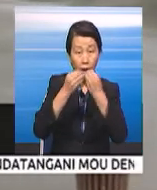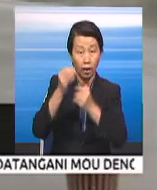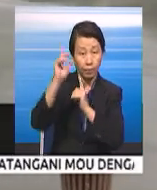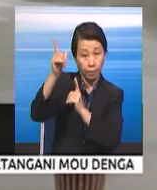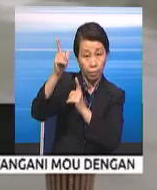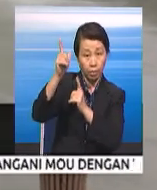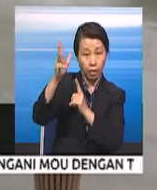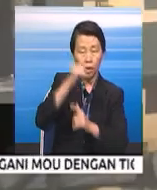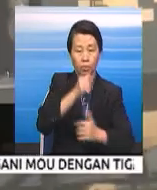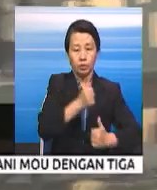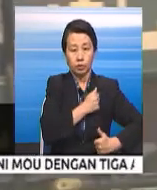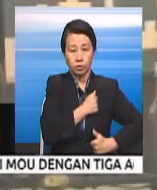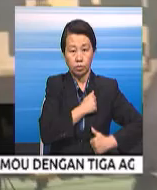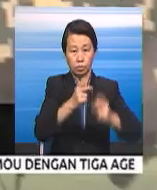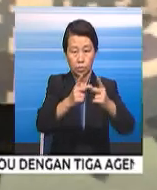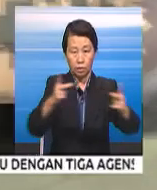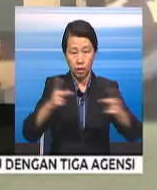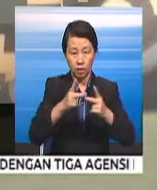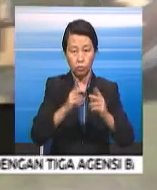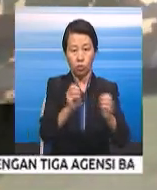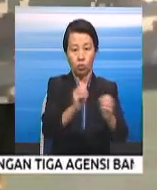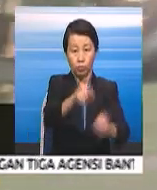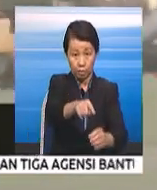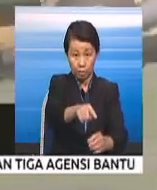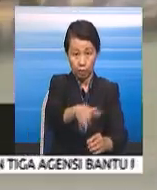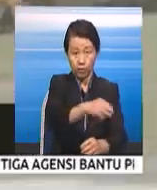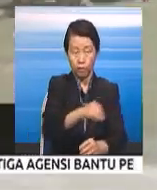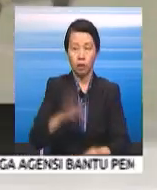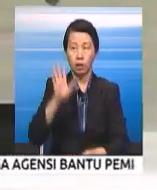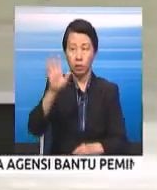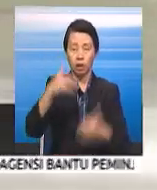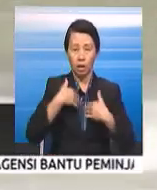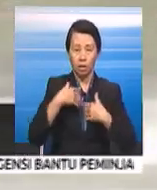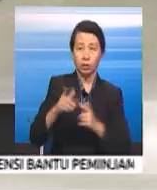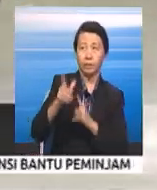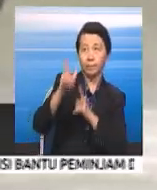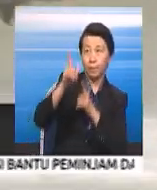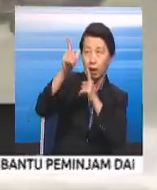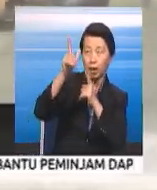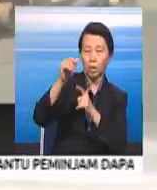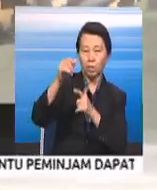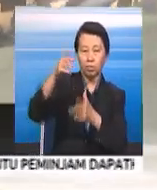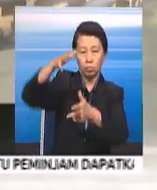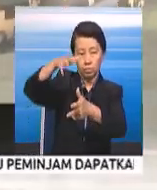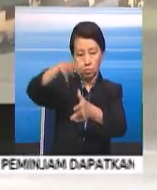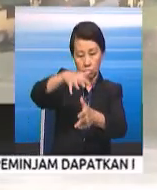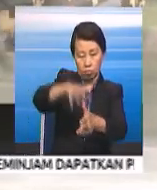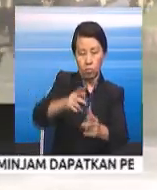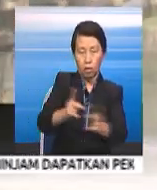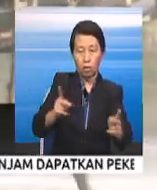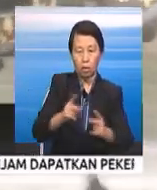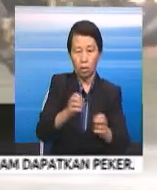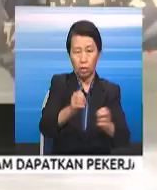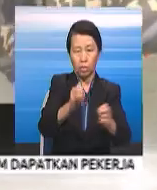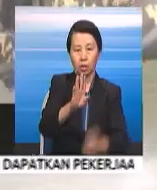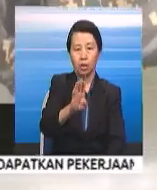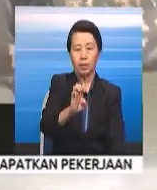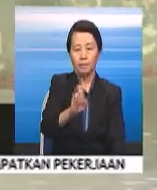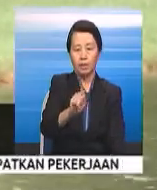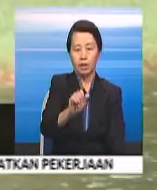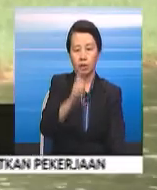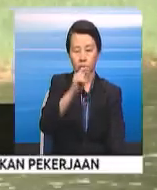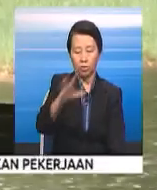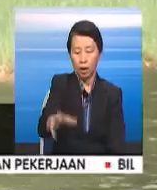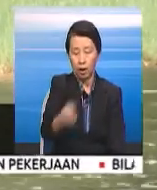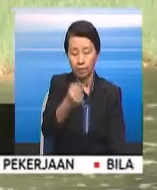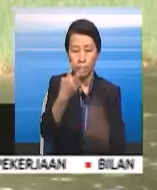dan mengambil tentera di kawasan operasi. Mereka juga pernah ditembak ketika mendarat di kawasan operasi De Betung untuk